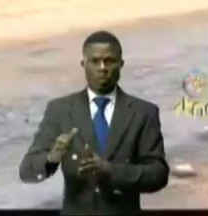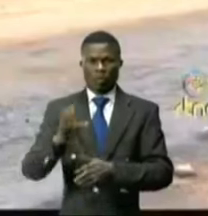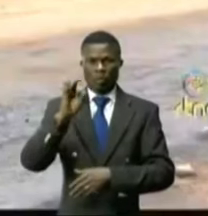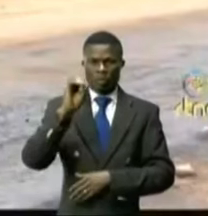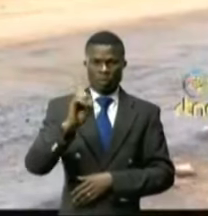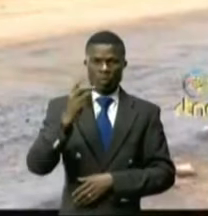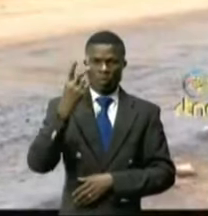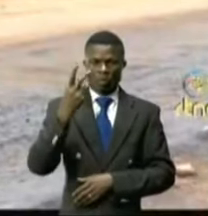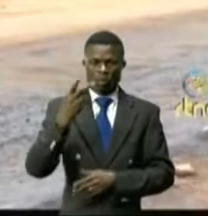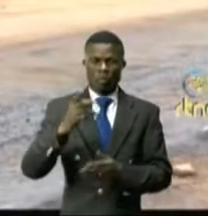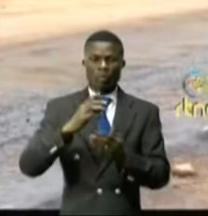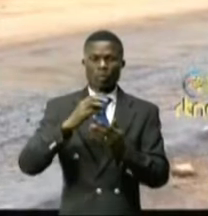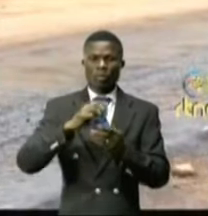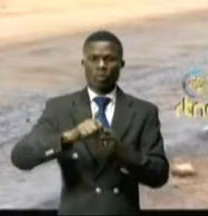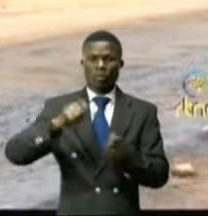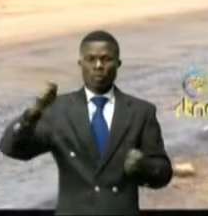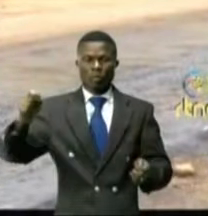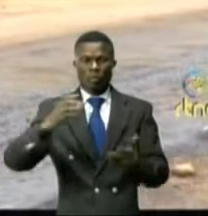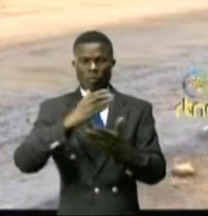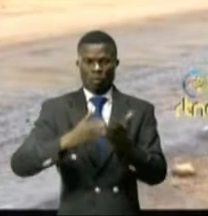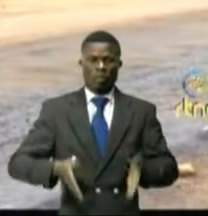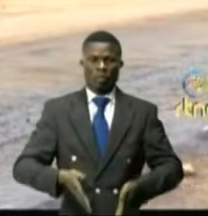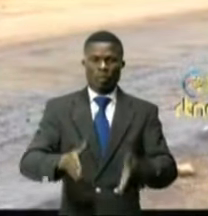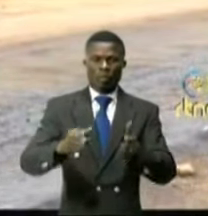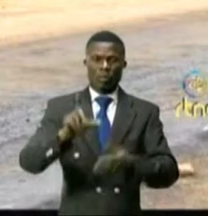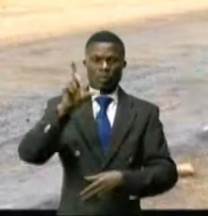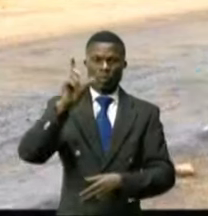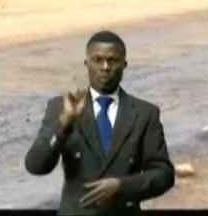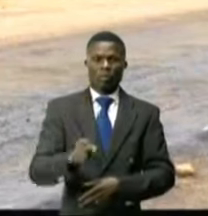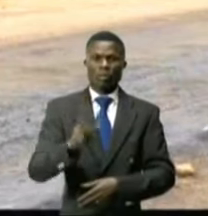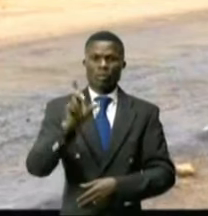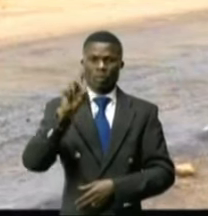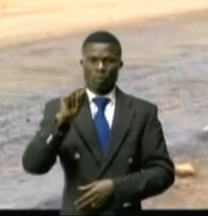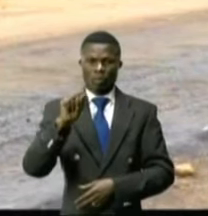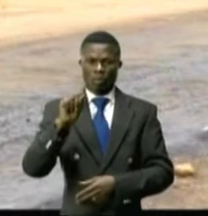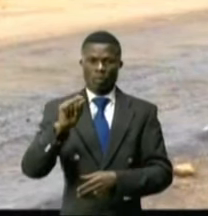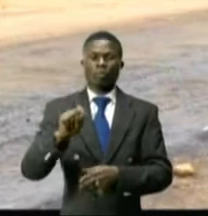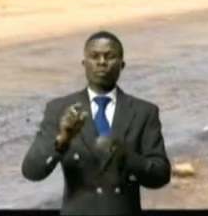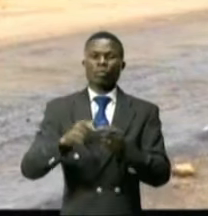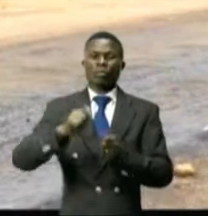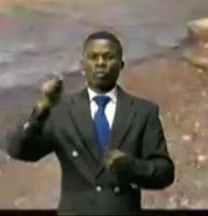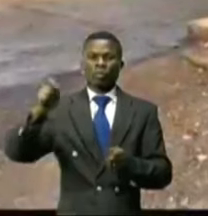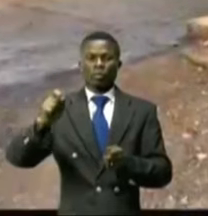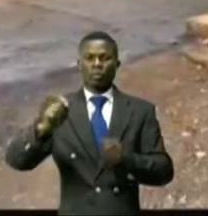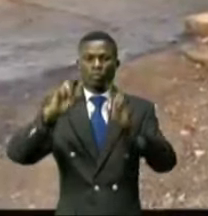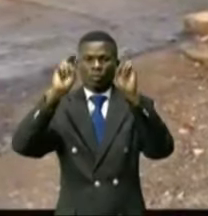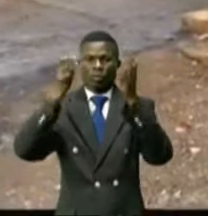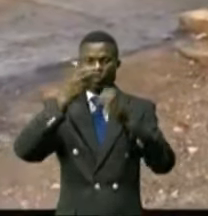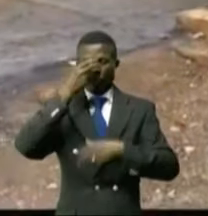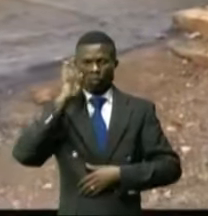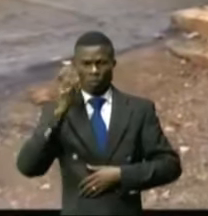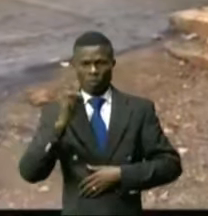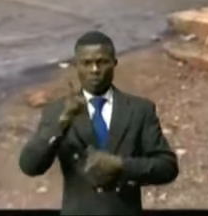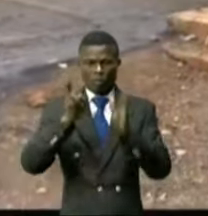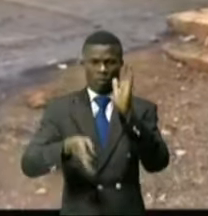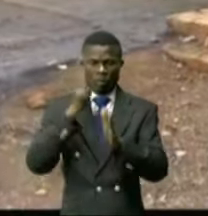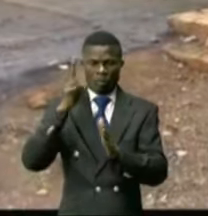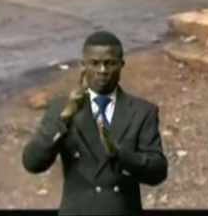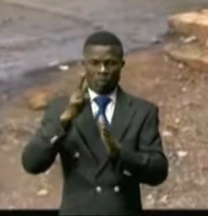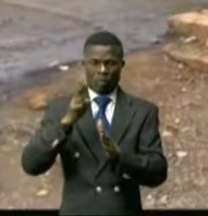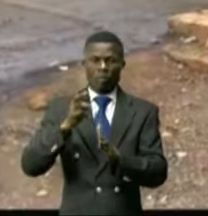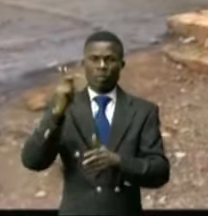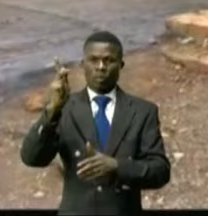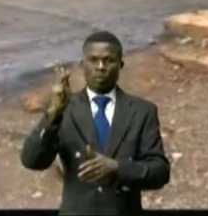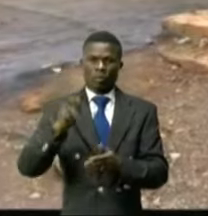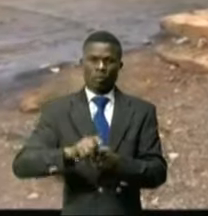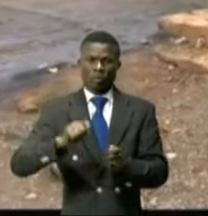52,5 km de voiries, dont 20 km dans la ville de Bukavu, chef-lieu de la province du Sud Kivu, et 12,5 km dans la